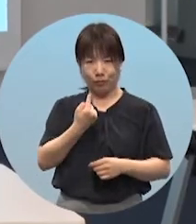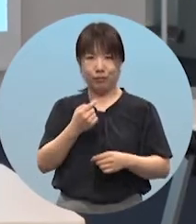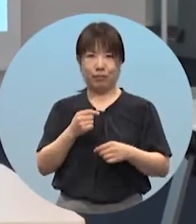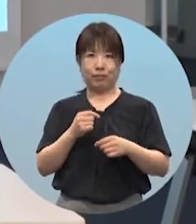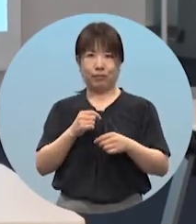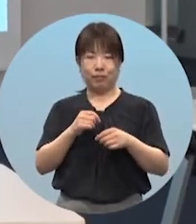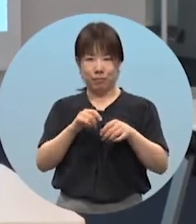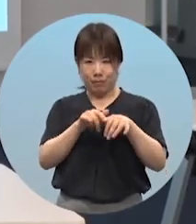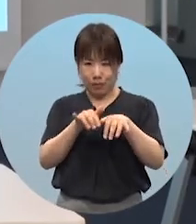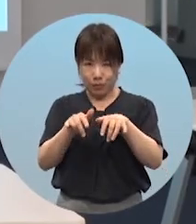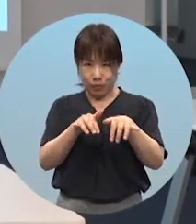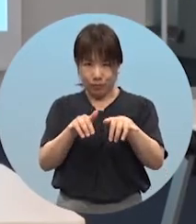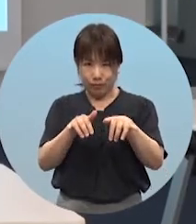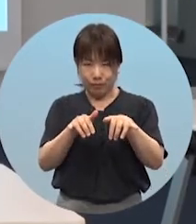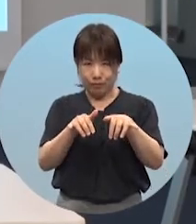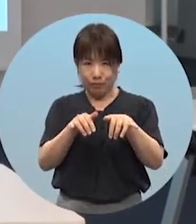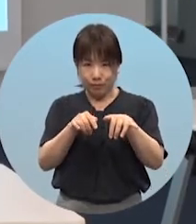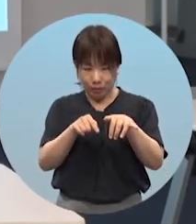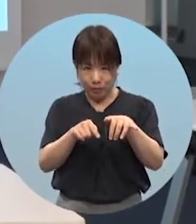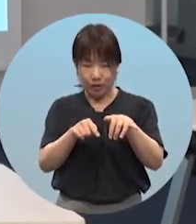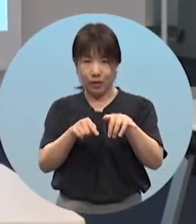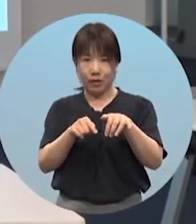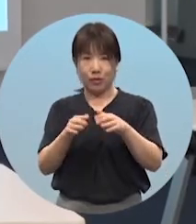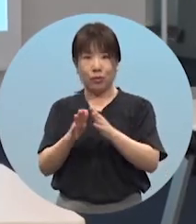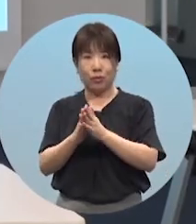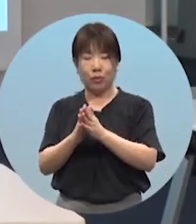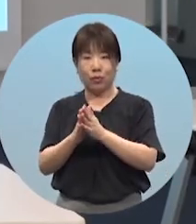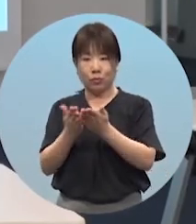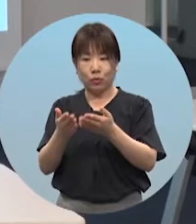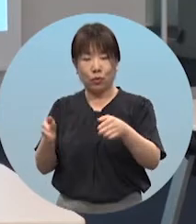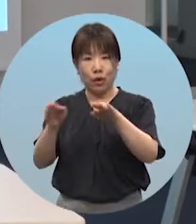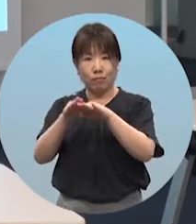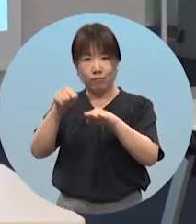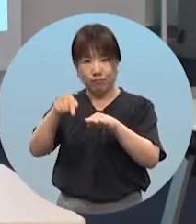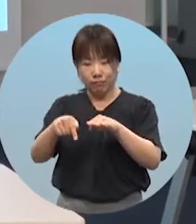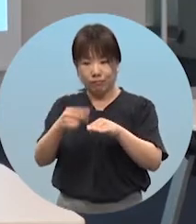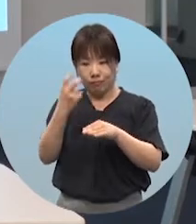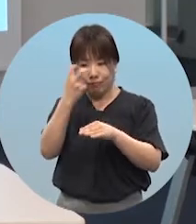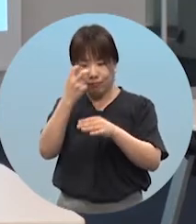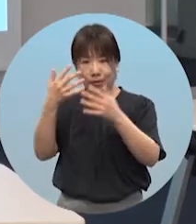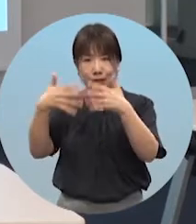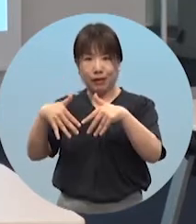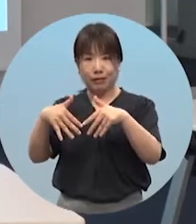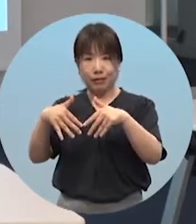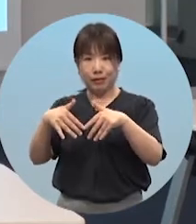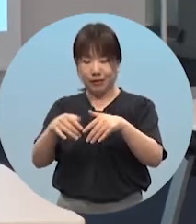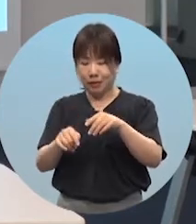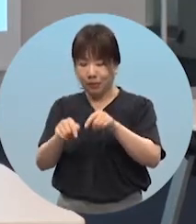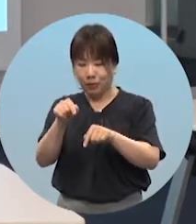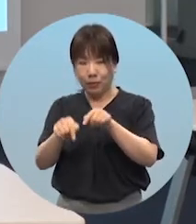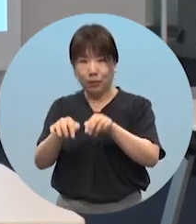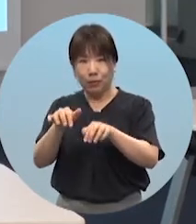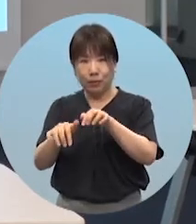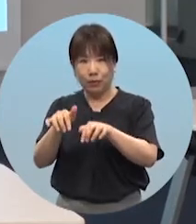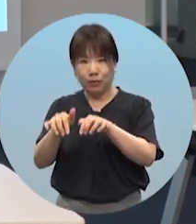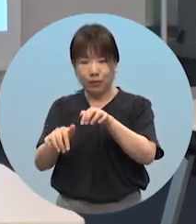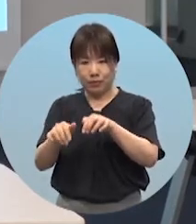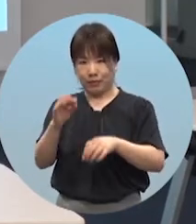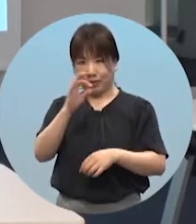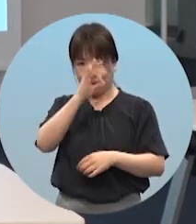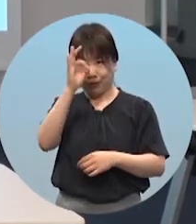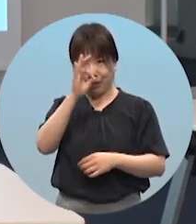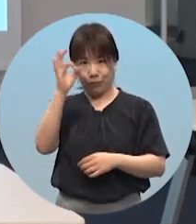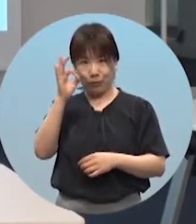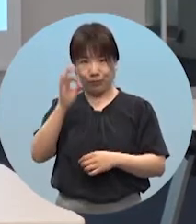す。コンピューターっていうのは自分で図書館の中の検索機でもいいし、お家のパソコンでもいいし、そういう